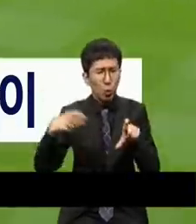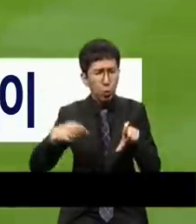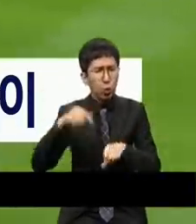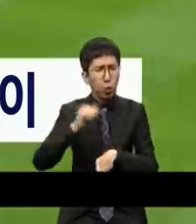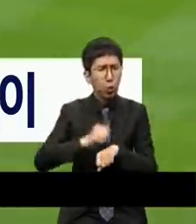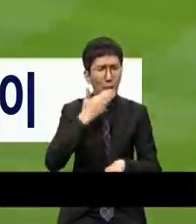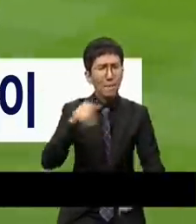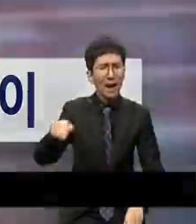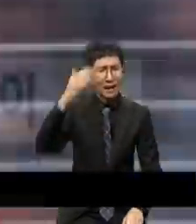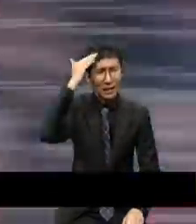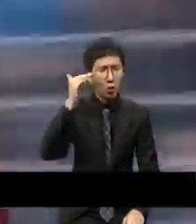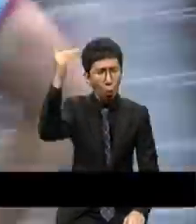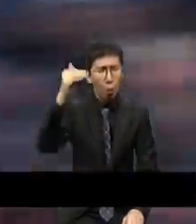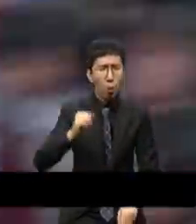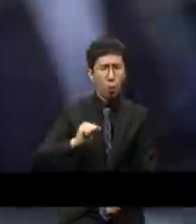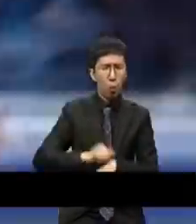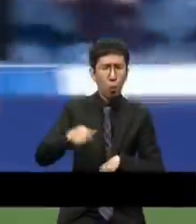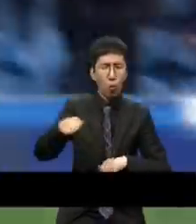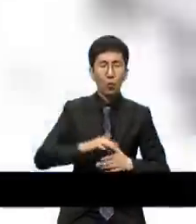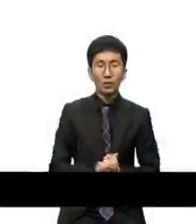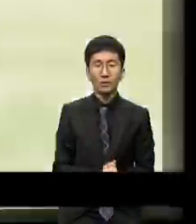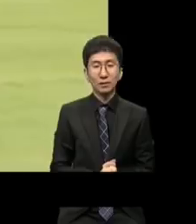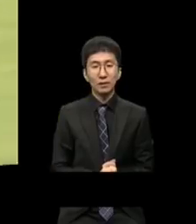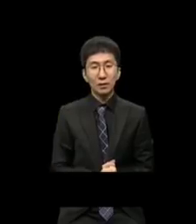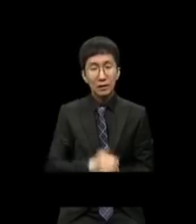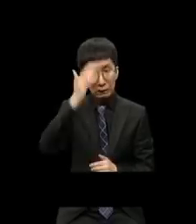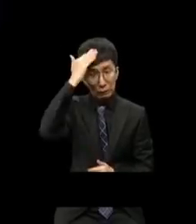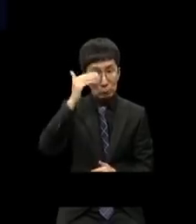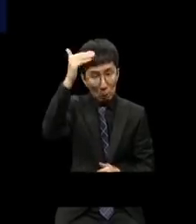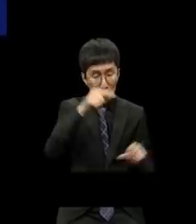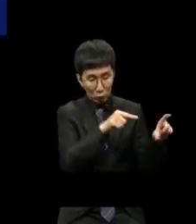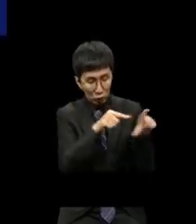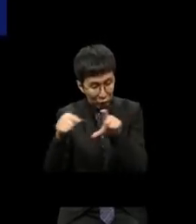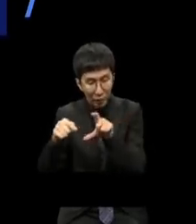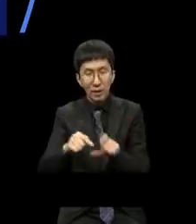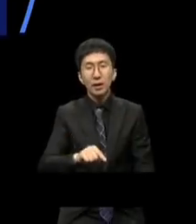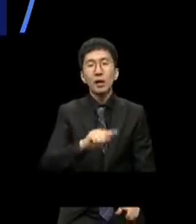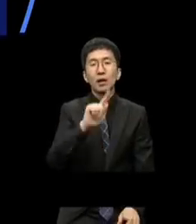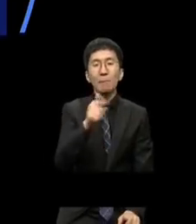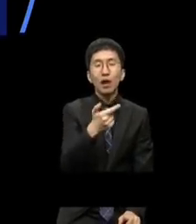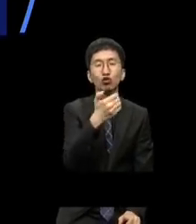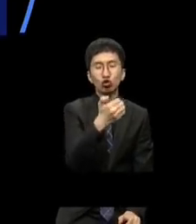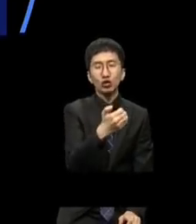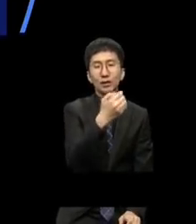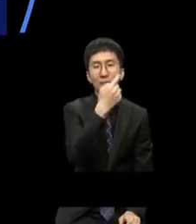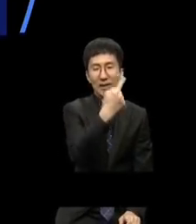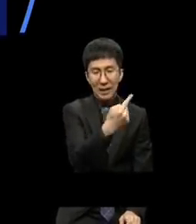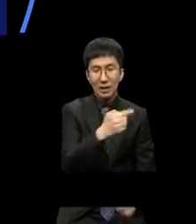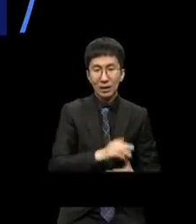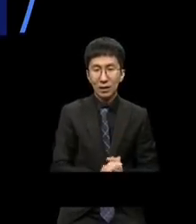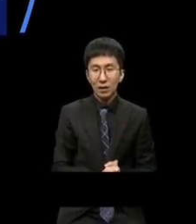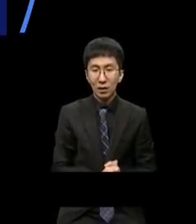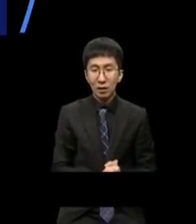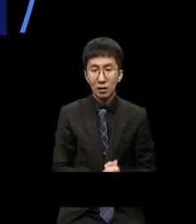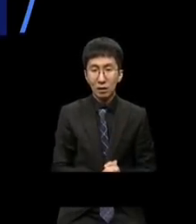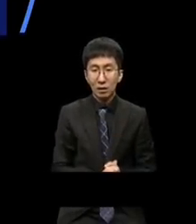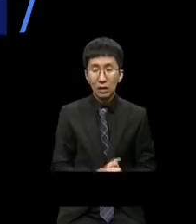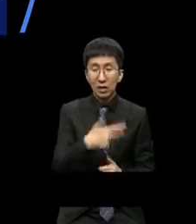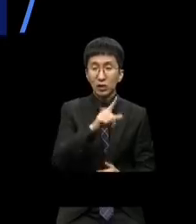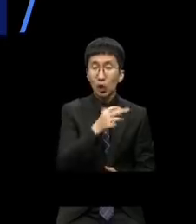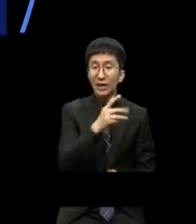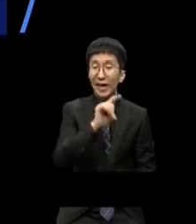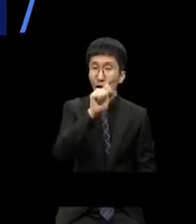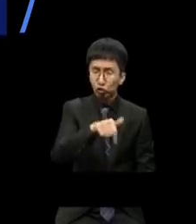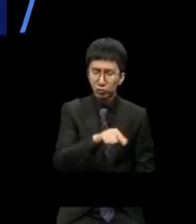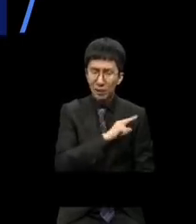힘과 높이를 더했습니다. 평균 신장 189cm에다 194cm 최장신 정태욱이